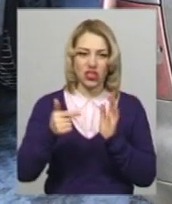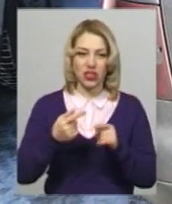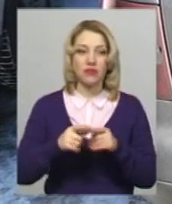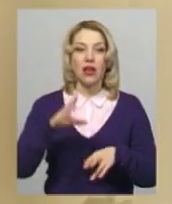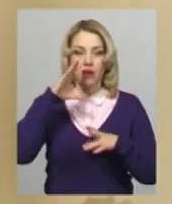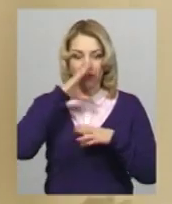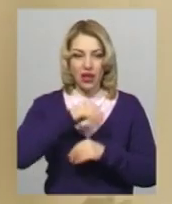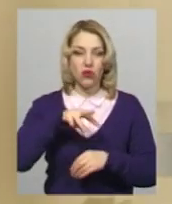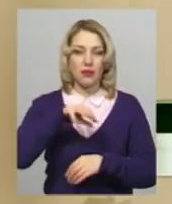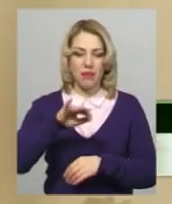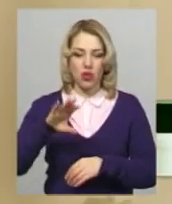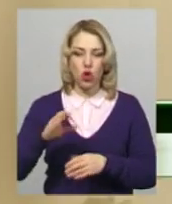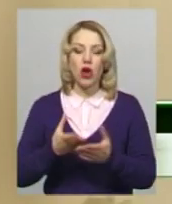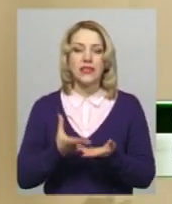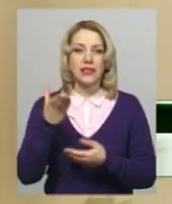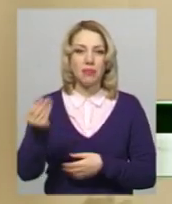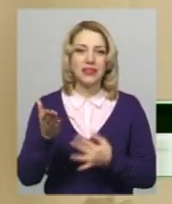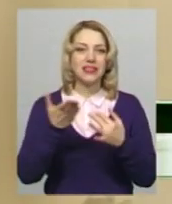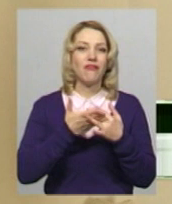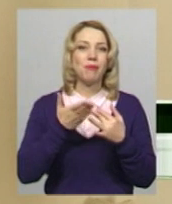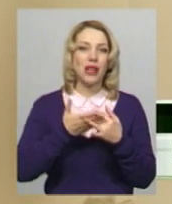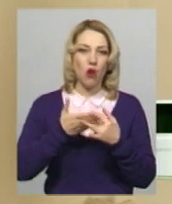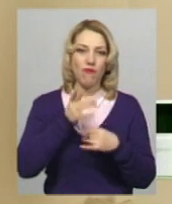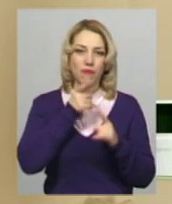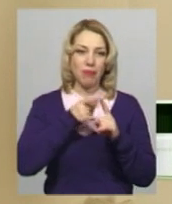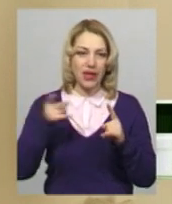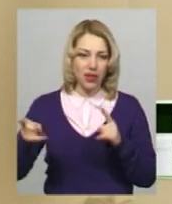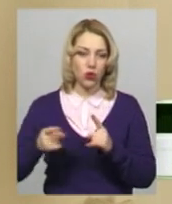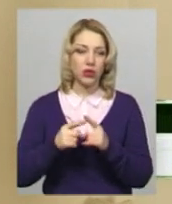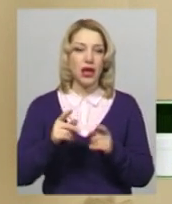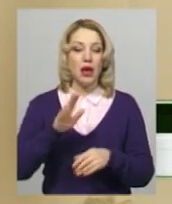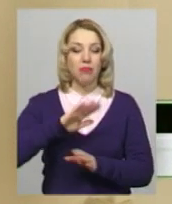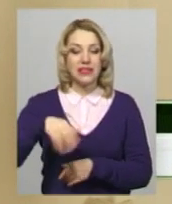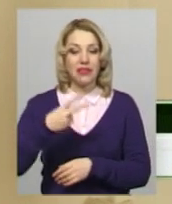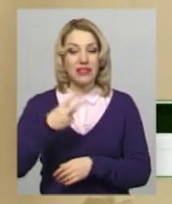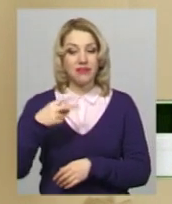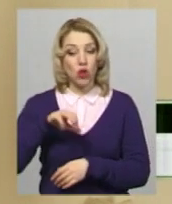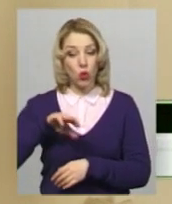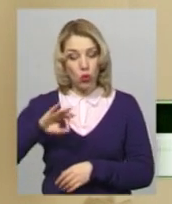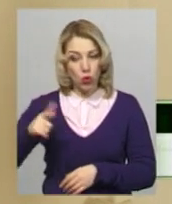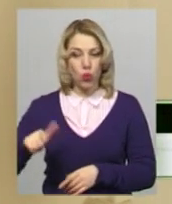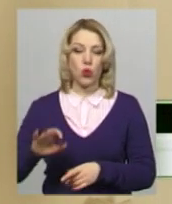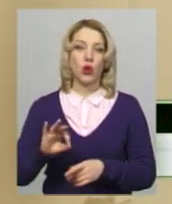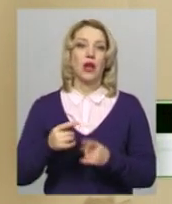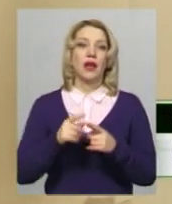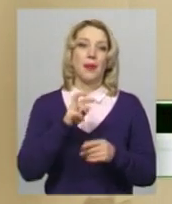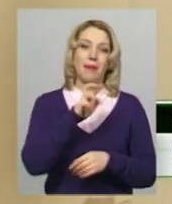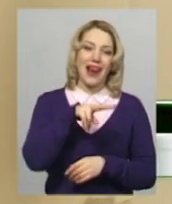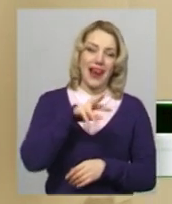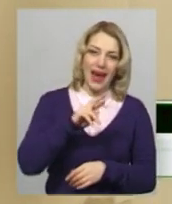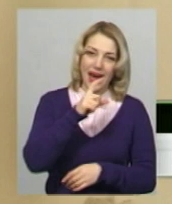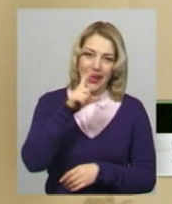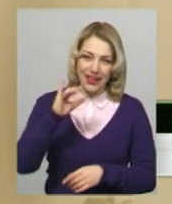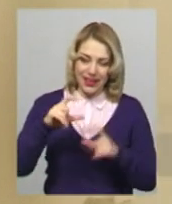пільговий період. Після 22 лютого оформляти автомобілі як бляхи, так і ті, хто виявить бажання вести нові,